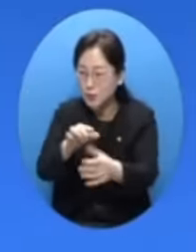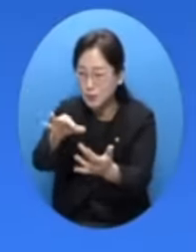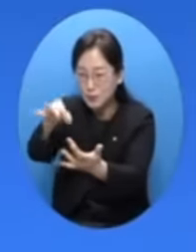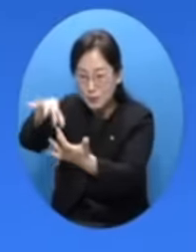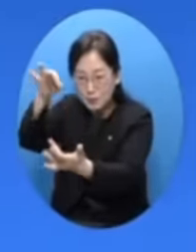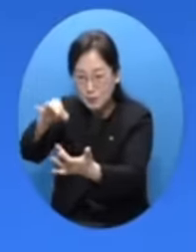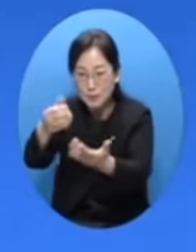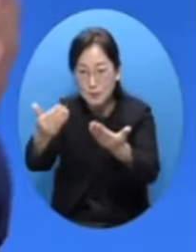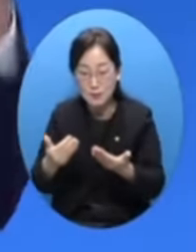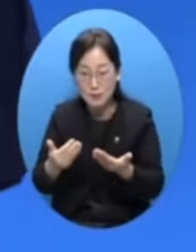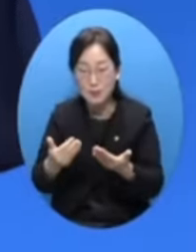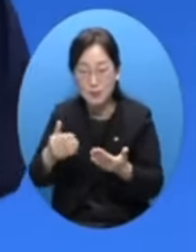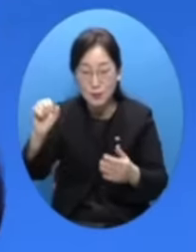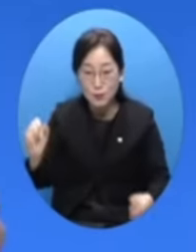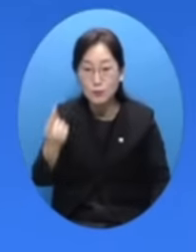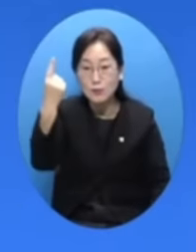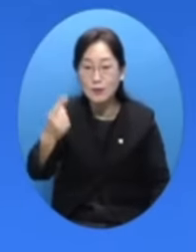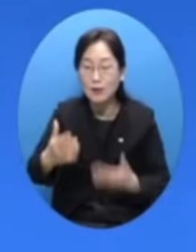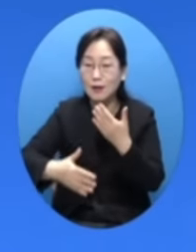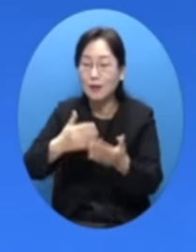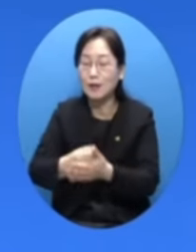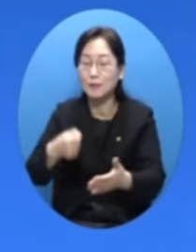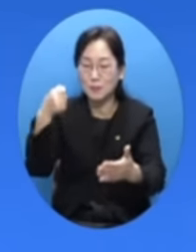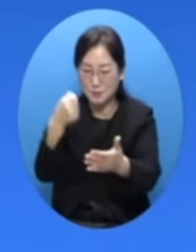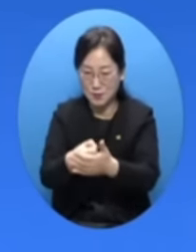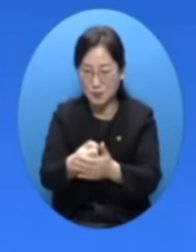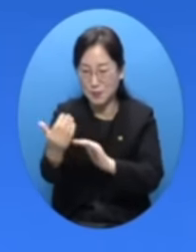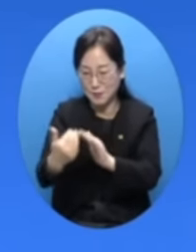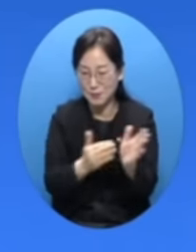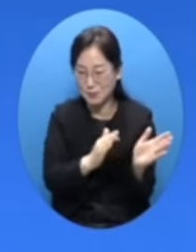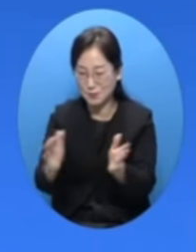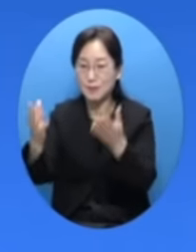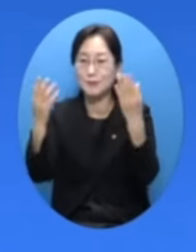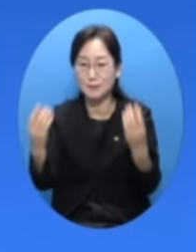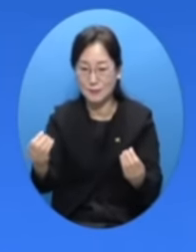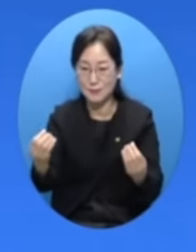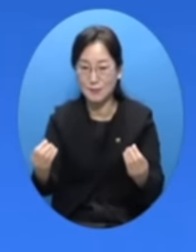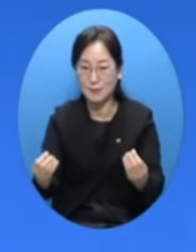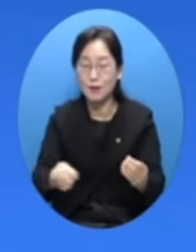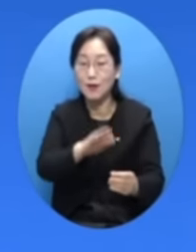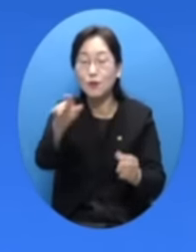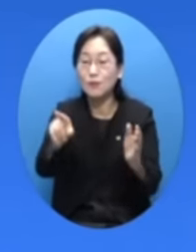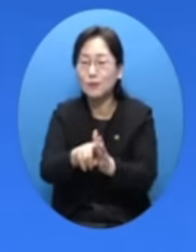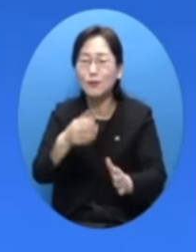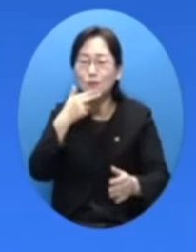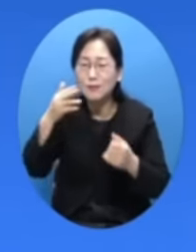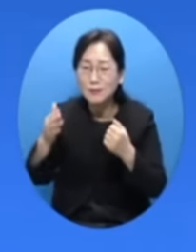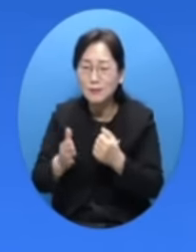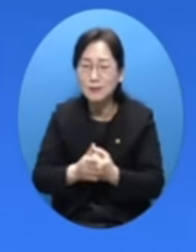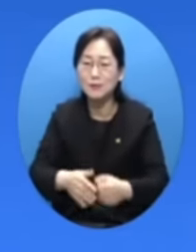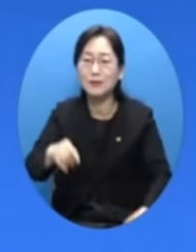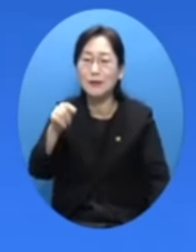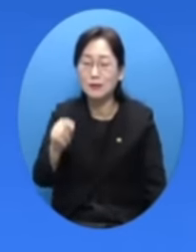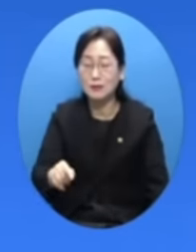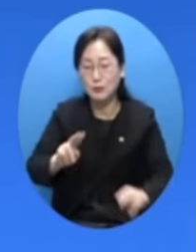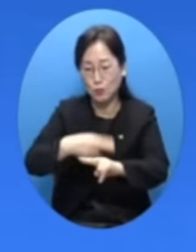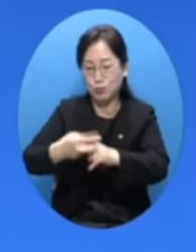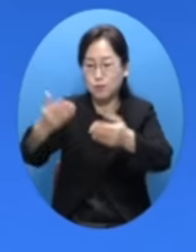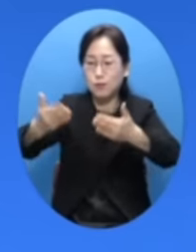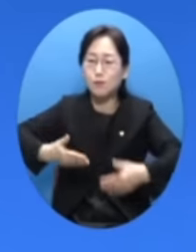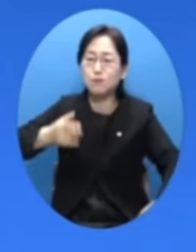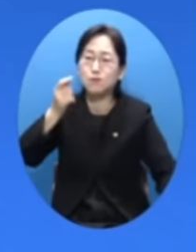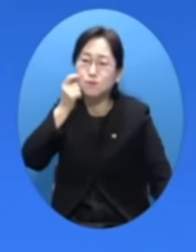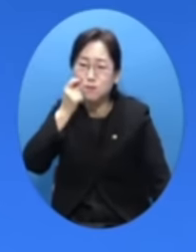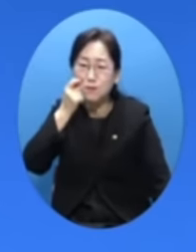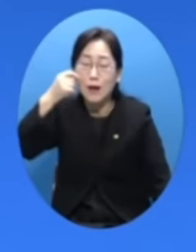순간에 하나님이 예정해놓고 예비해 놓으신 것입니다. 우리가 믿음이 없어서 그것을 선물로 받지 못하고